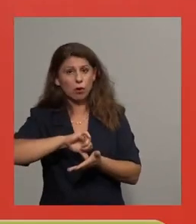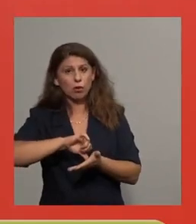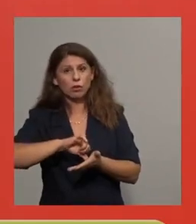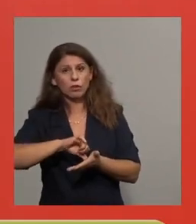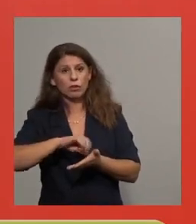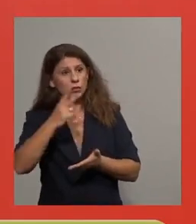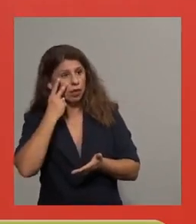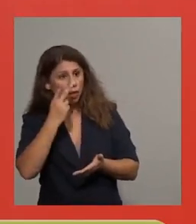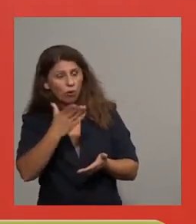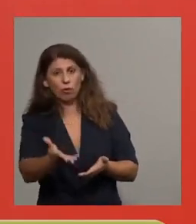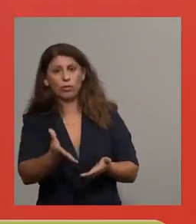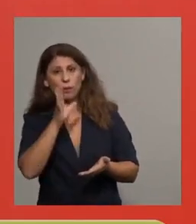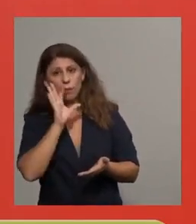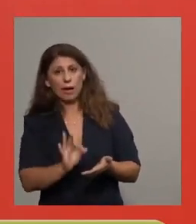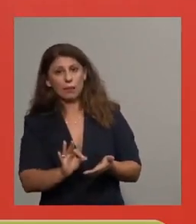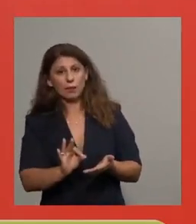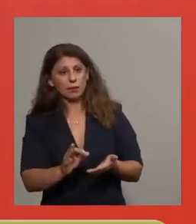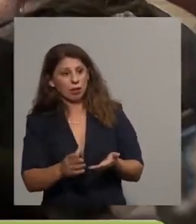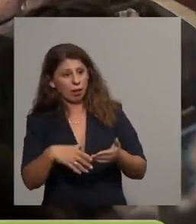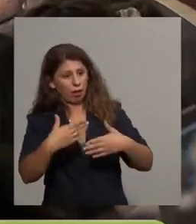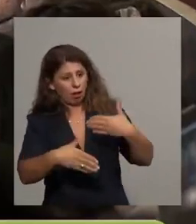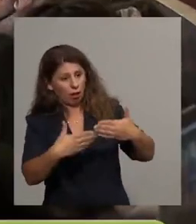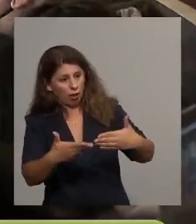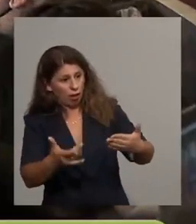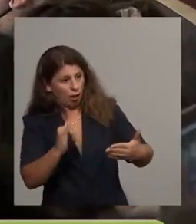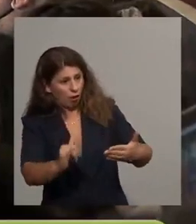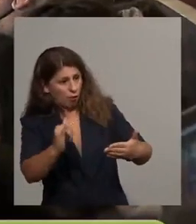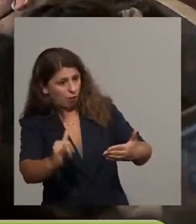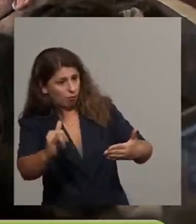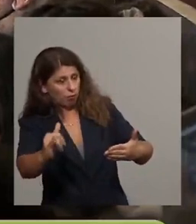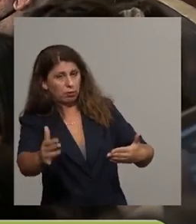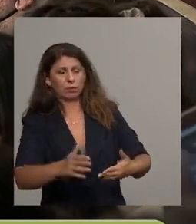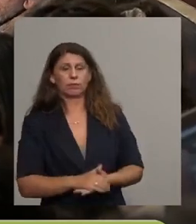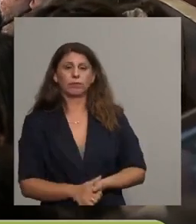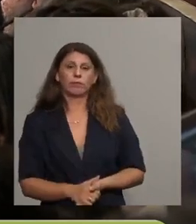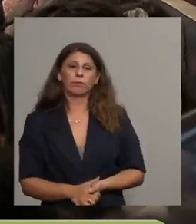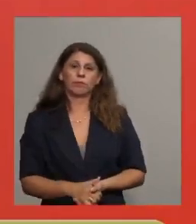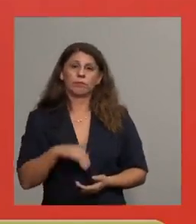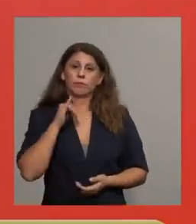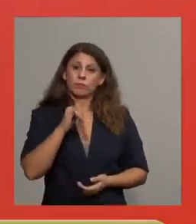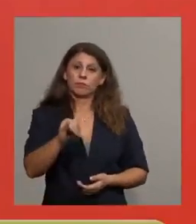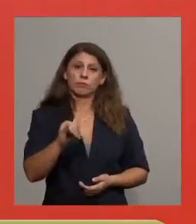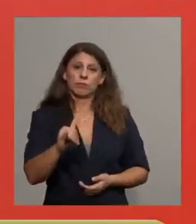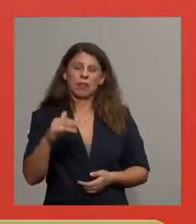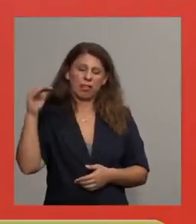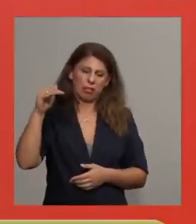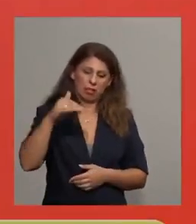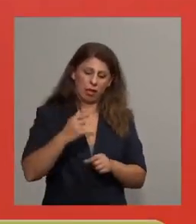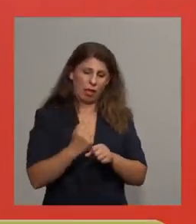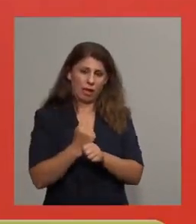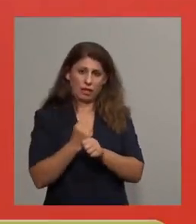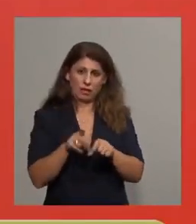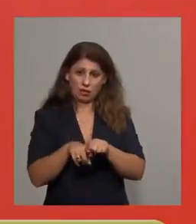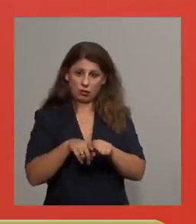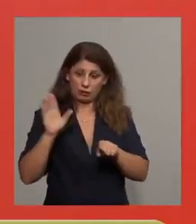τα έχουν δει στην κυριολεξία όλα, από τη διαρκή επιδείνωση εργασιακών σχέσεων με